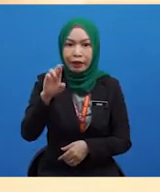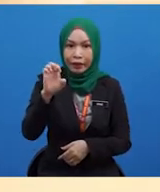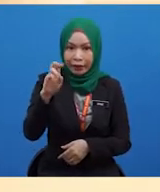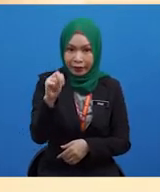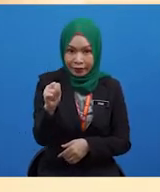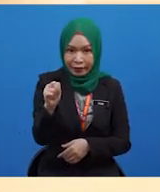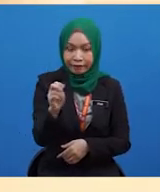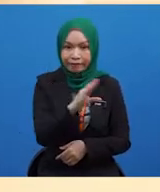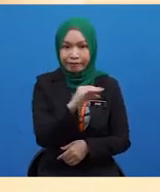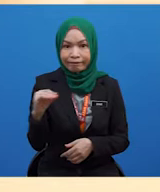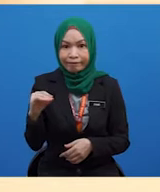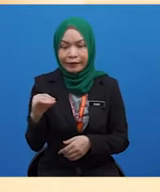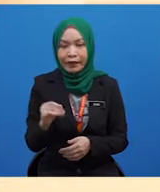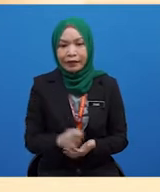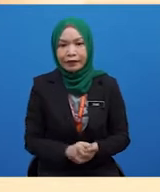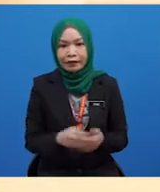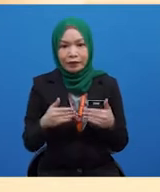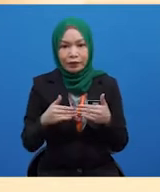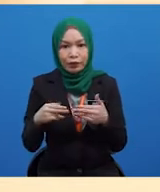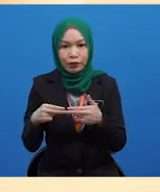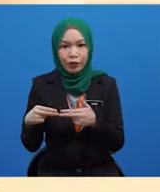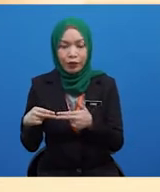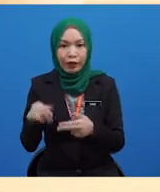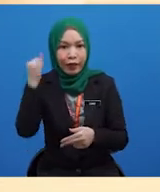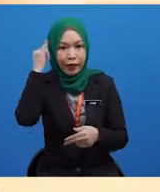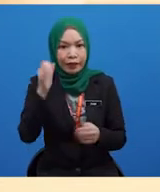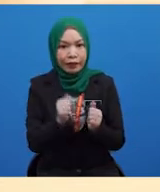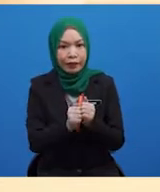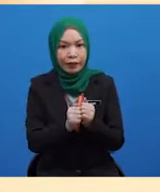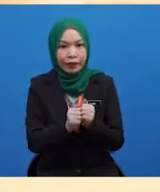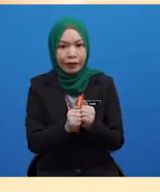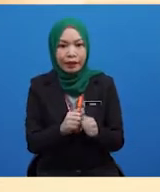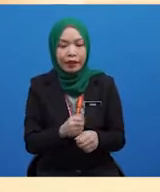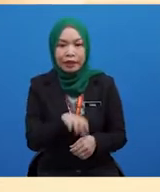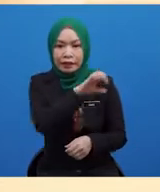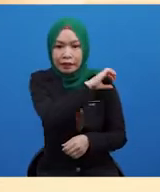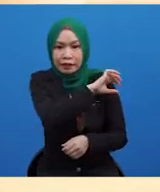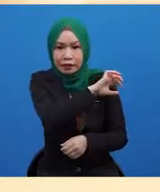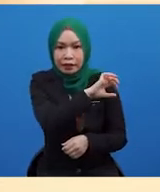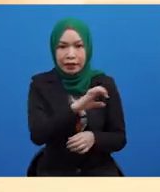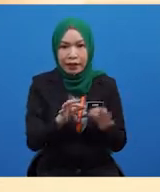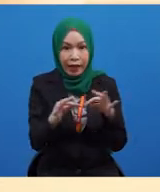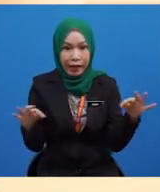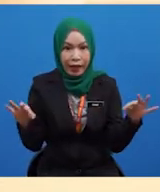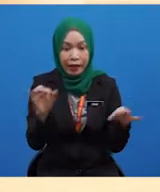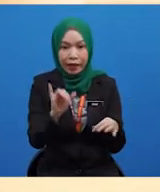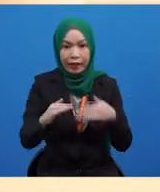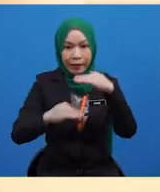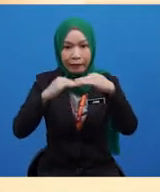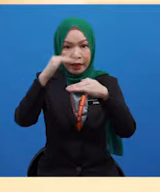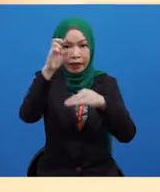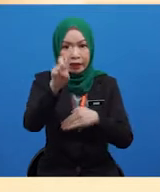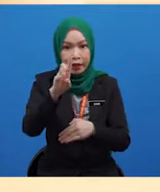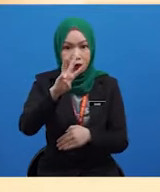daripada kesinambungan atau hubungan idea dengan unsur, iaitu ayat-ayat yang membina sesebuah wacana